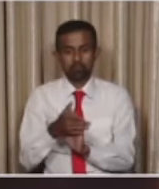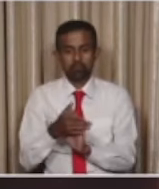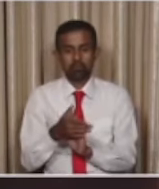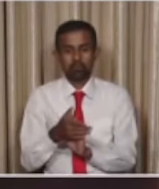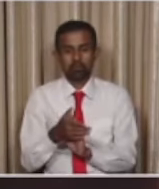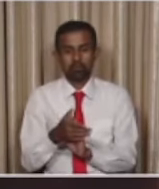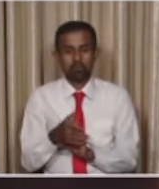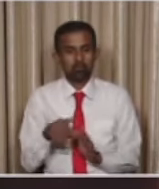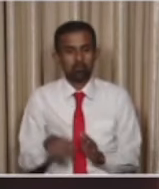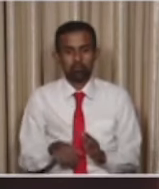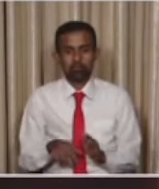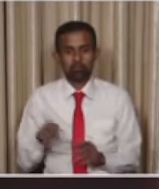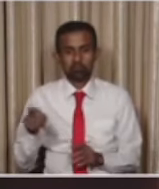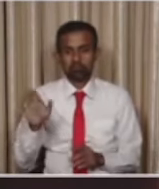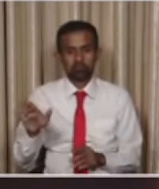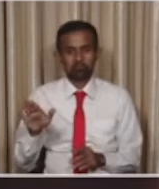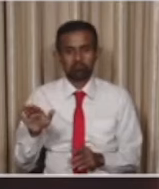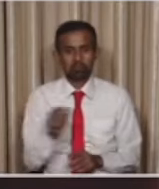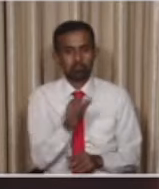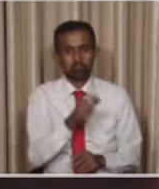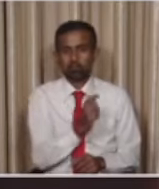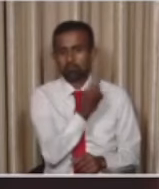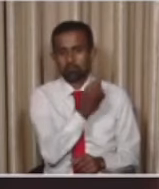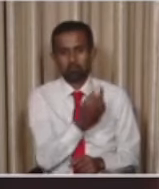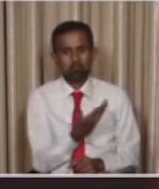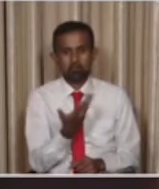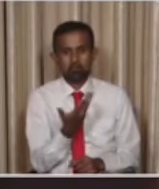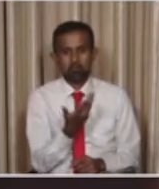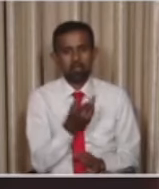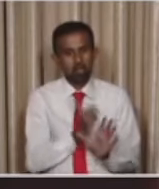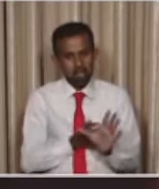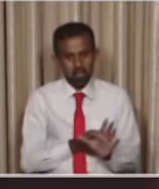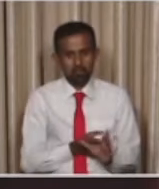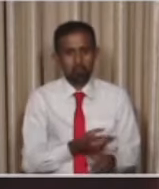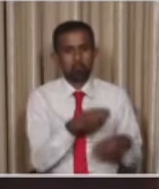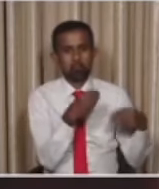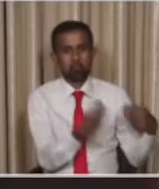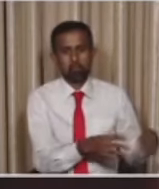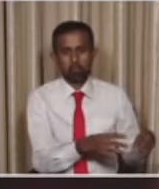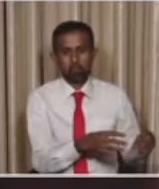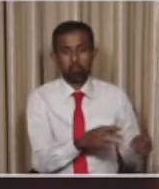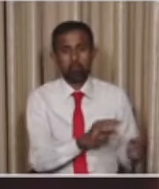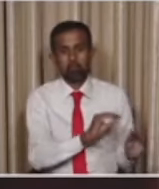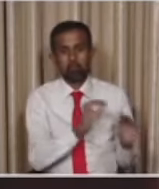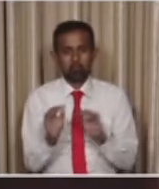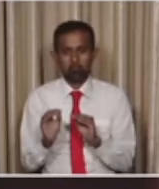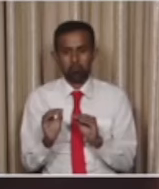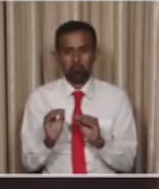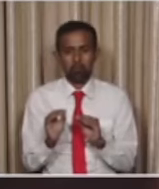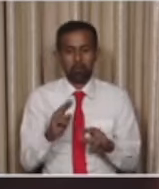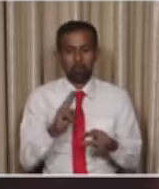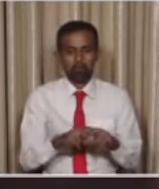කවදාවත් මේගොල්ලෝ හිටියද එතුමාට දිනන්නත් බැරුණා හැමදාම එතුමා පෙරදුනා ඊට පස්සේ තමයි එතුමා මේ